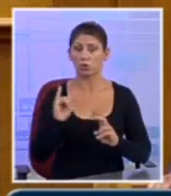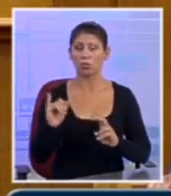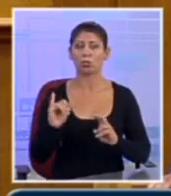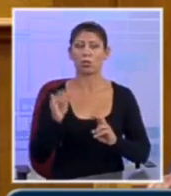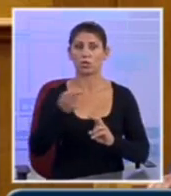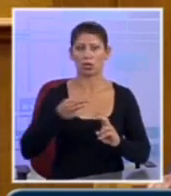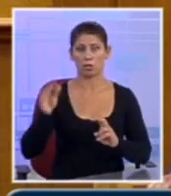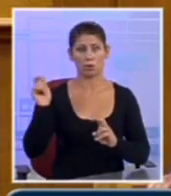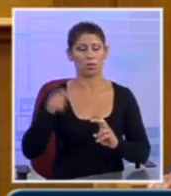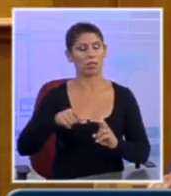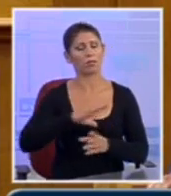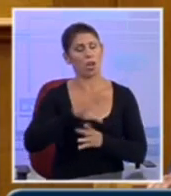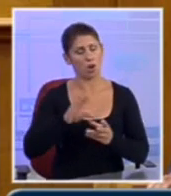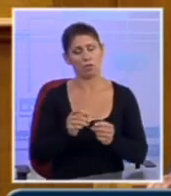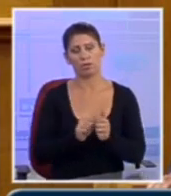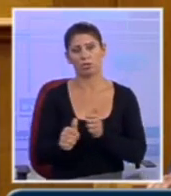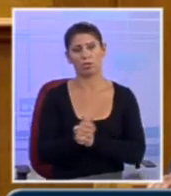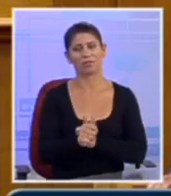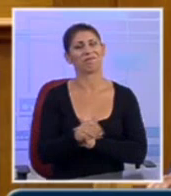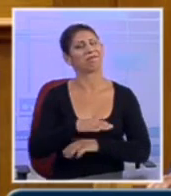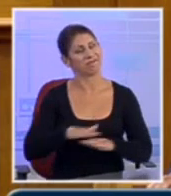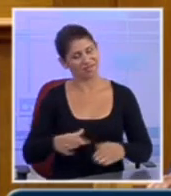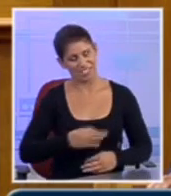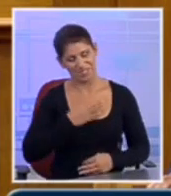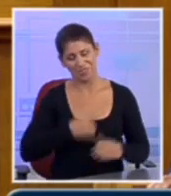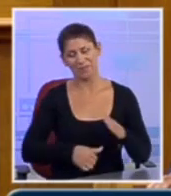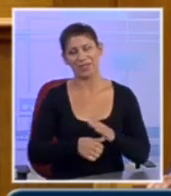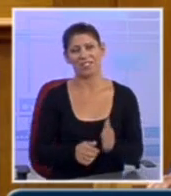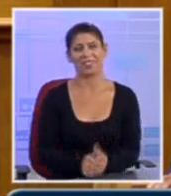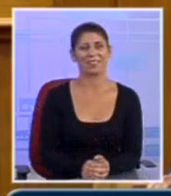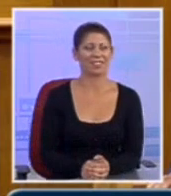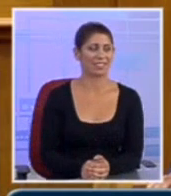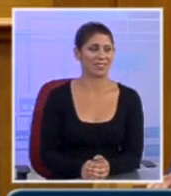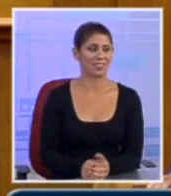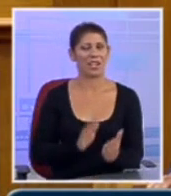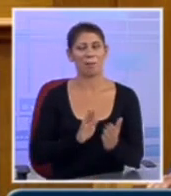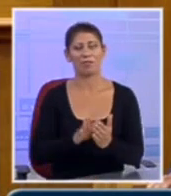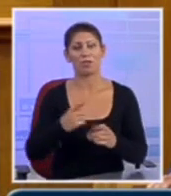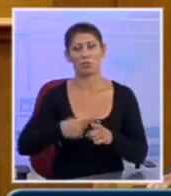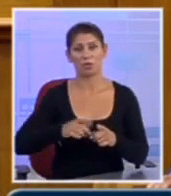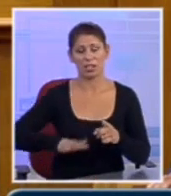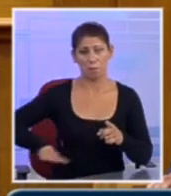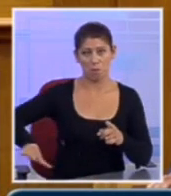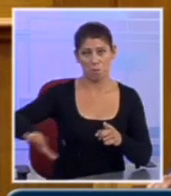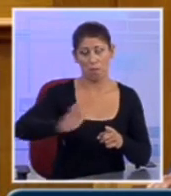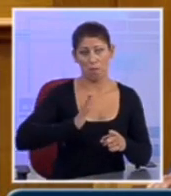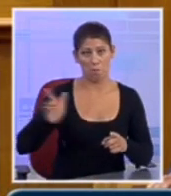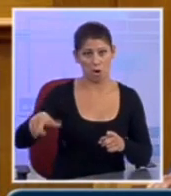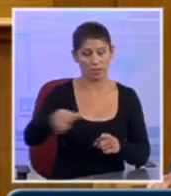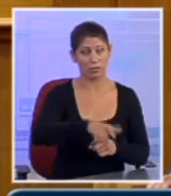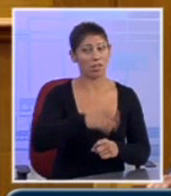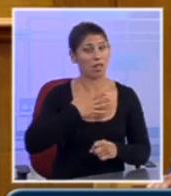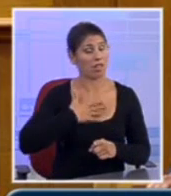Πολιτικής είναι και αυτά στις προτεραιότητές μας. Τελείωσα κύριε Πρόεδρε. Ευχαριστώ. Απευθύνομαι στους Έλληνες πολίτες. Θέλω να